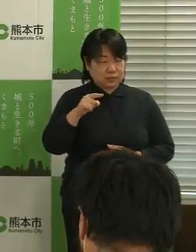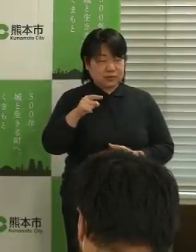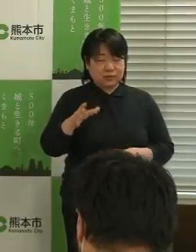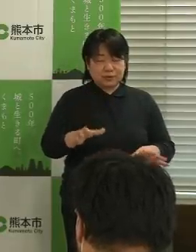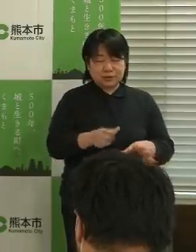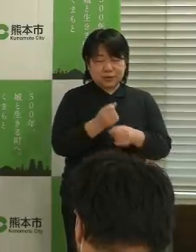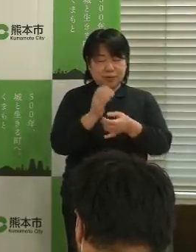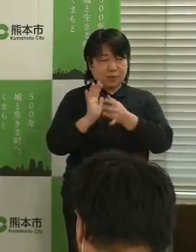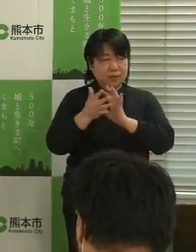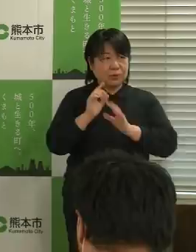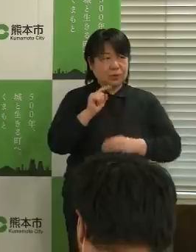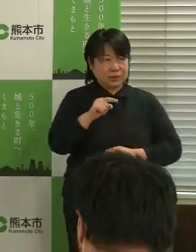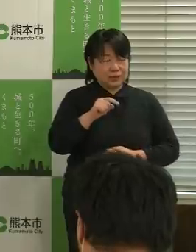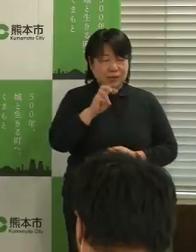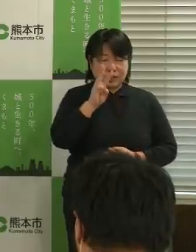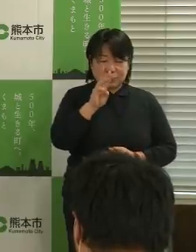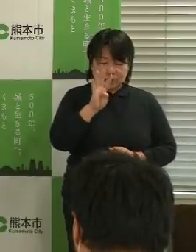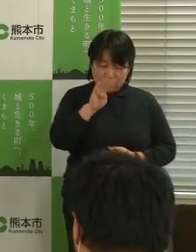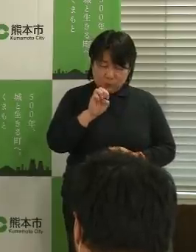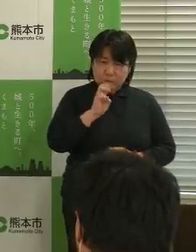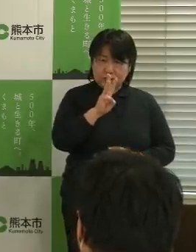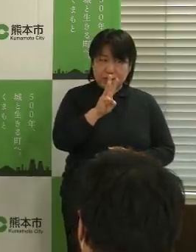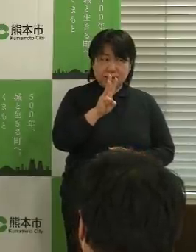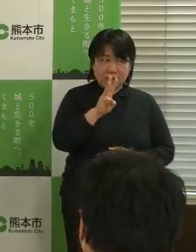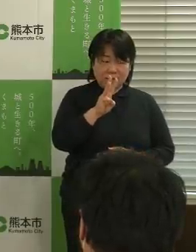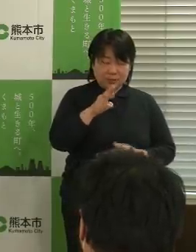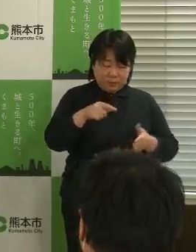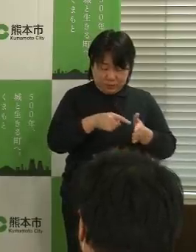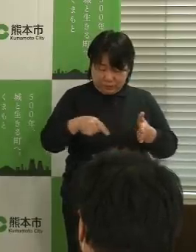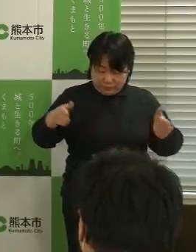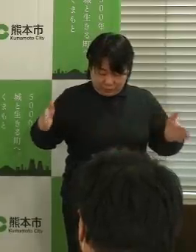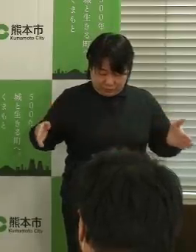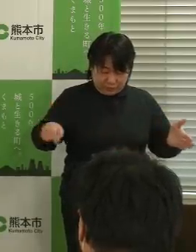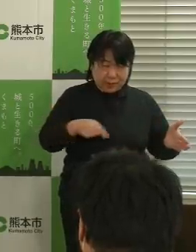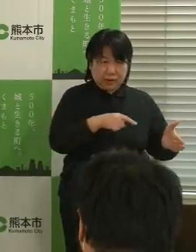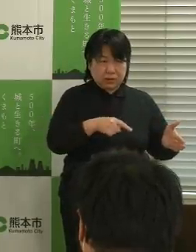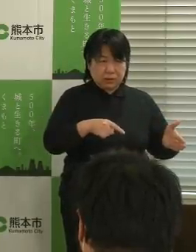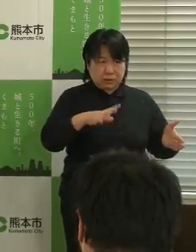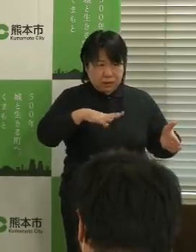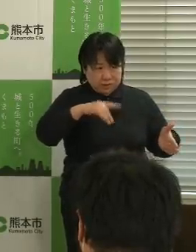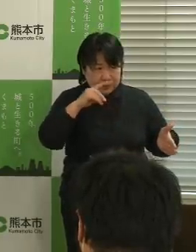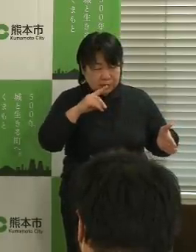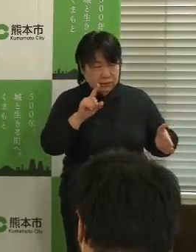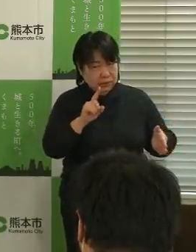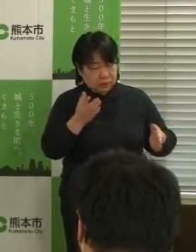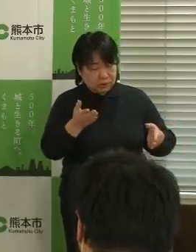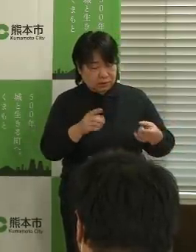この43回の歴史で初めてなのかを確認したいのと、 はい、 それとあと、